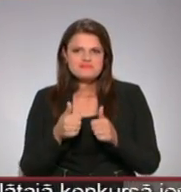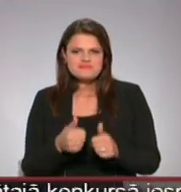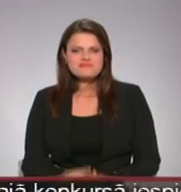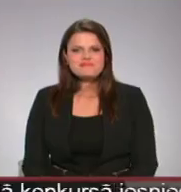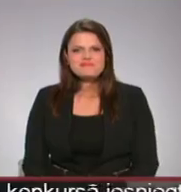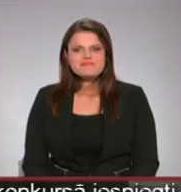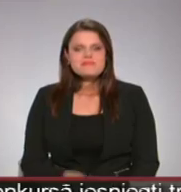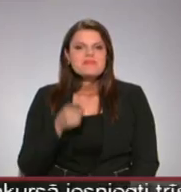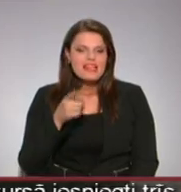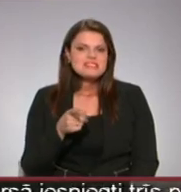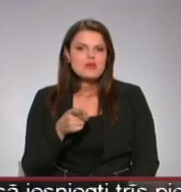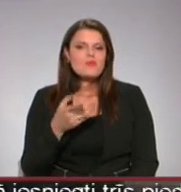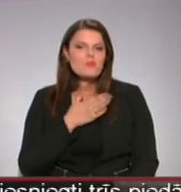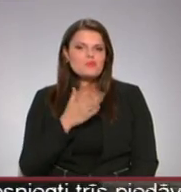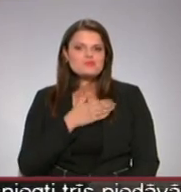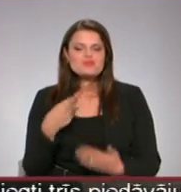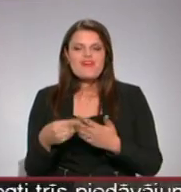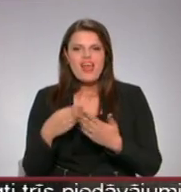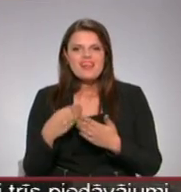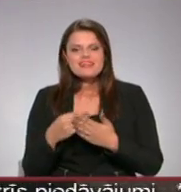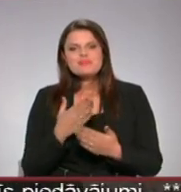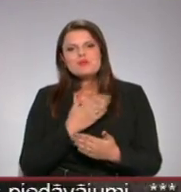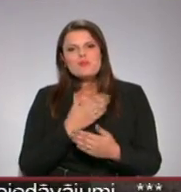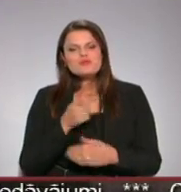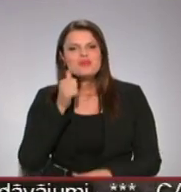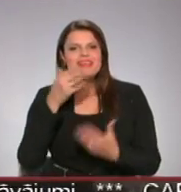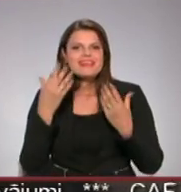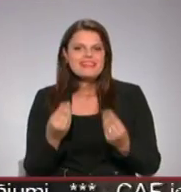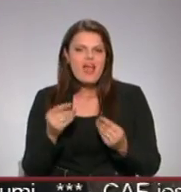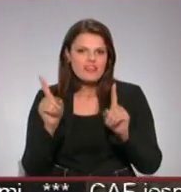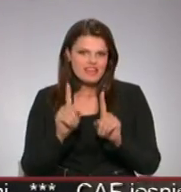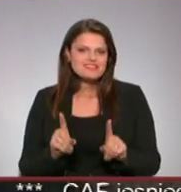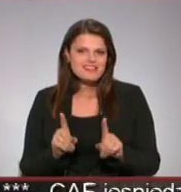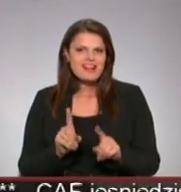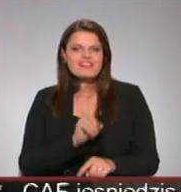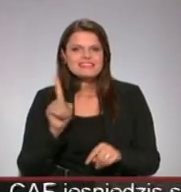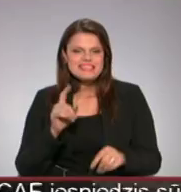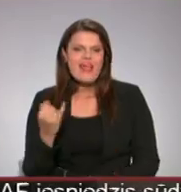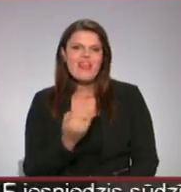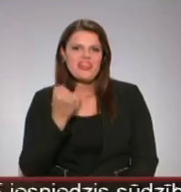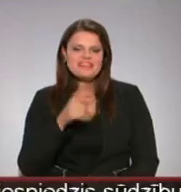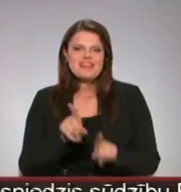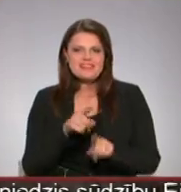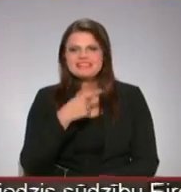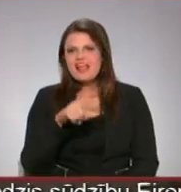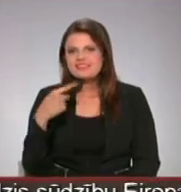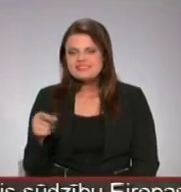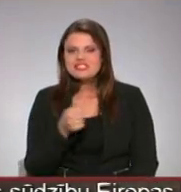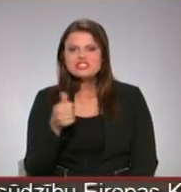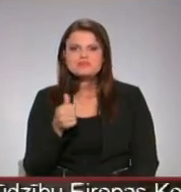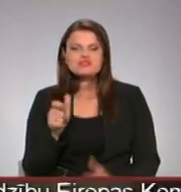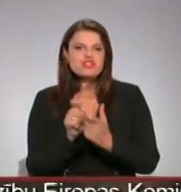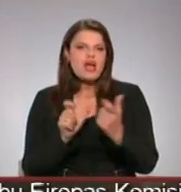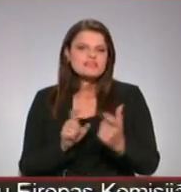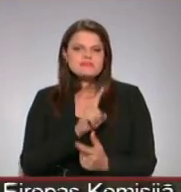līdzīgi. Līdz ar to mūsu vērtības un mūsu tās ikdienas lietas ir interesantas arī citiem. Īpašā recepte ir